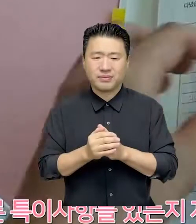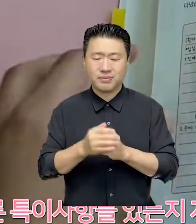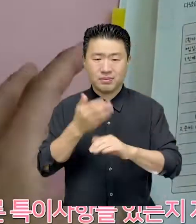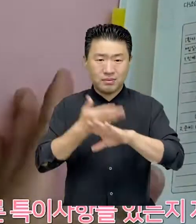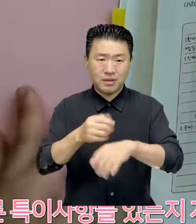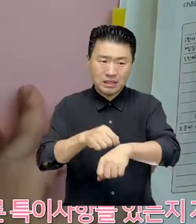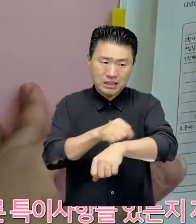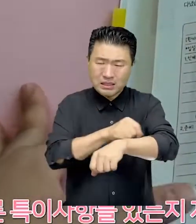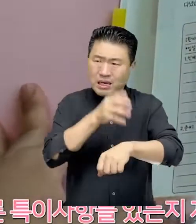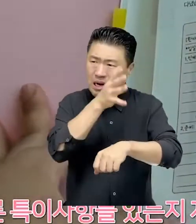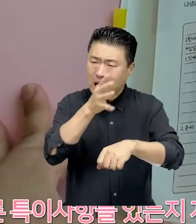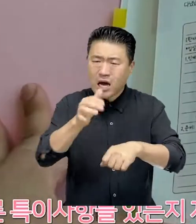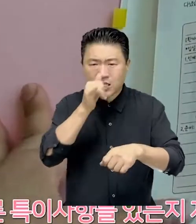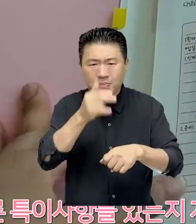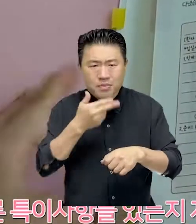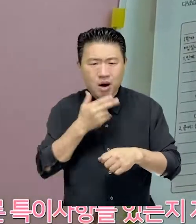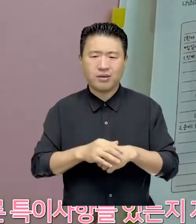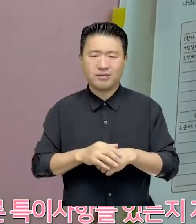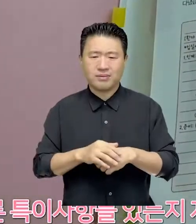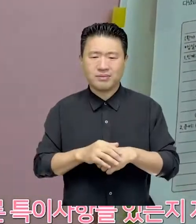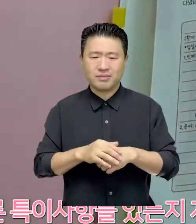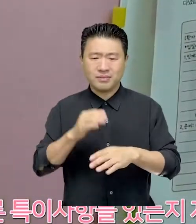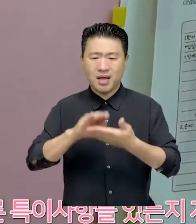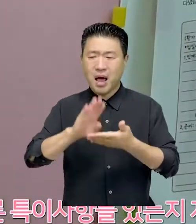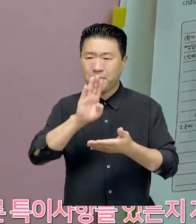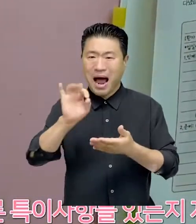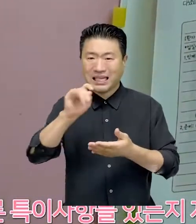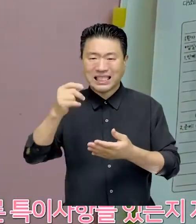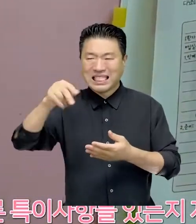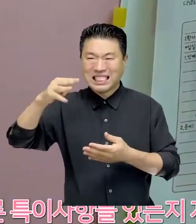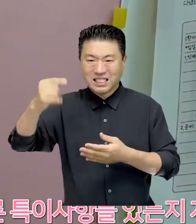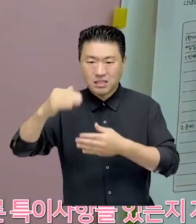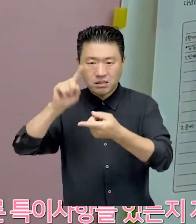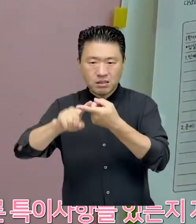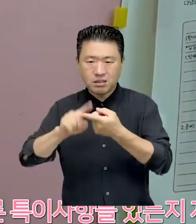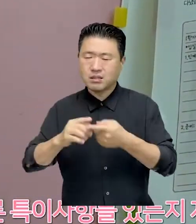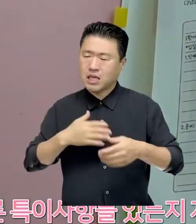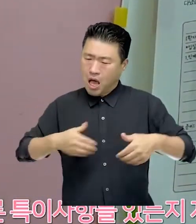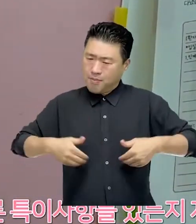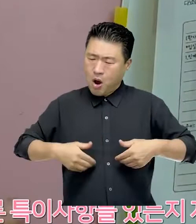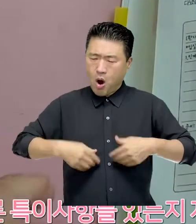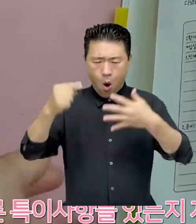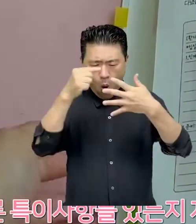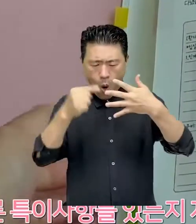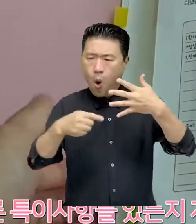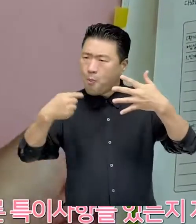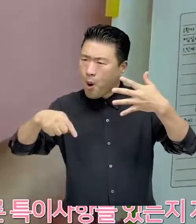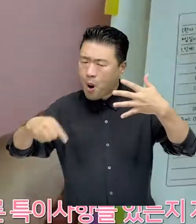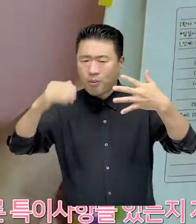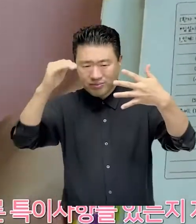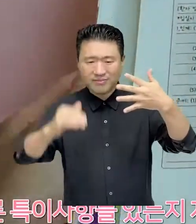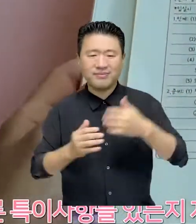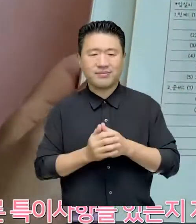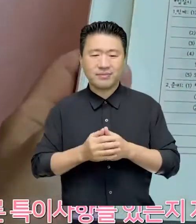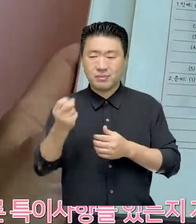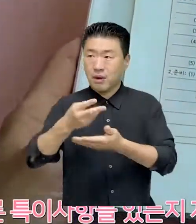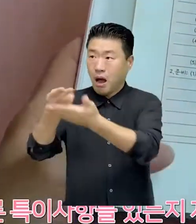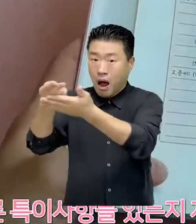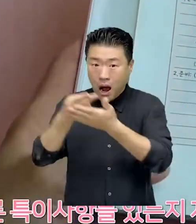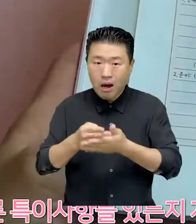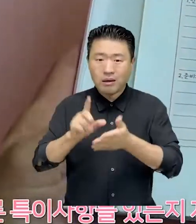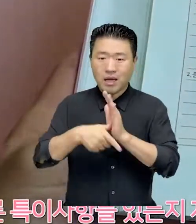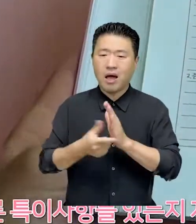그 다음에 다른 특이사항들이 있는지, 자가약이 있는지, 또 바이탈 시트에서 내가 해야 할 항목은 무엇인지, 그리고